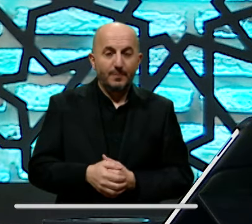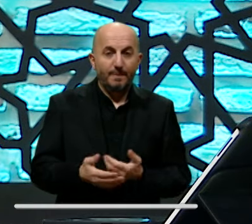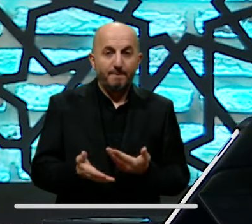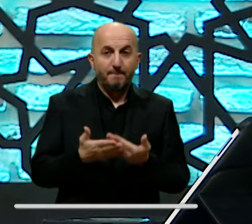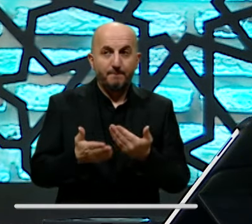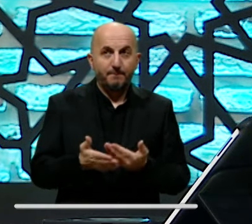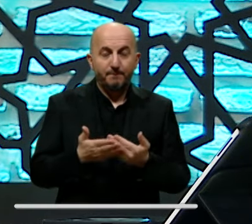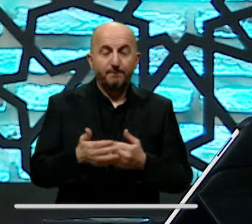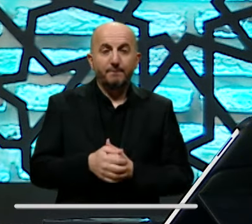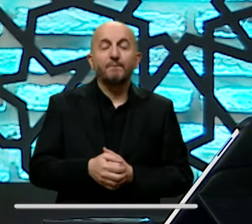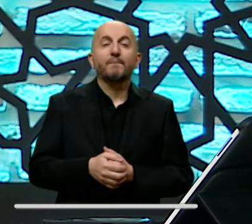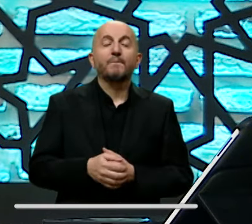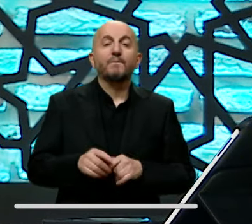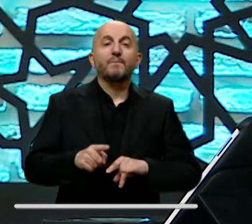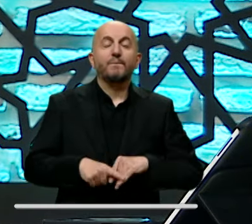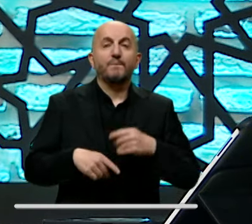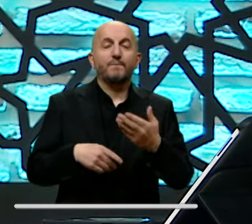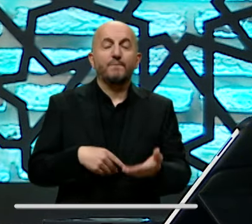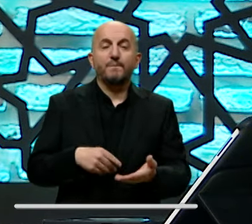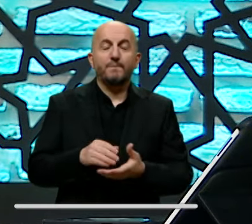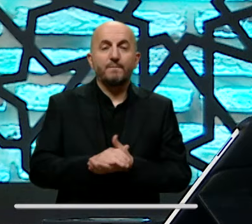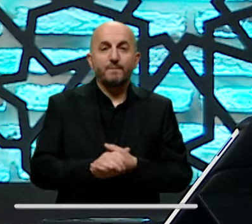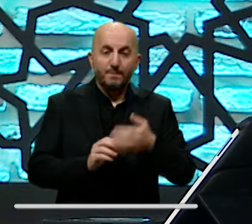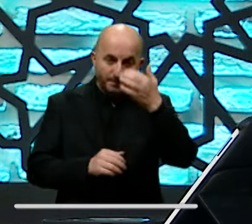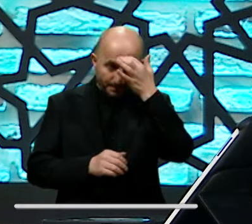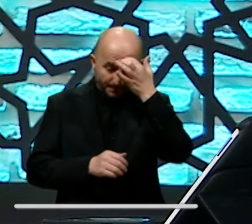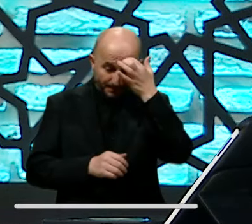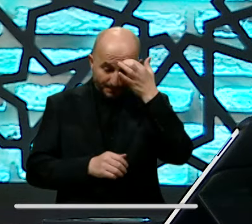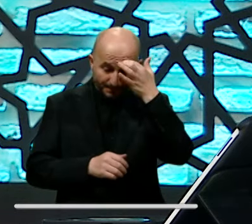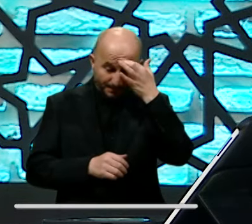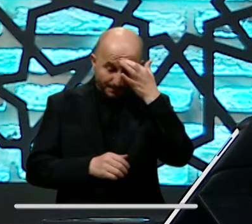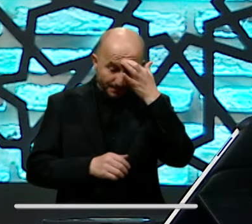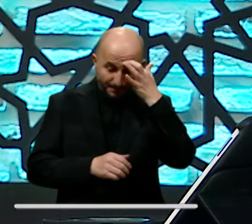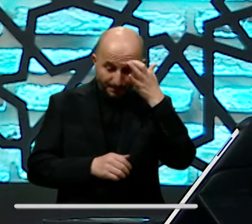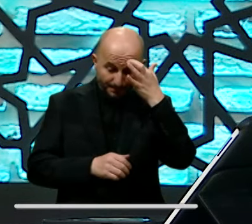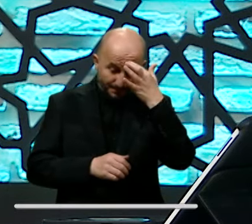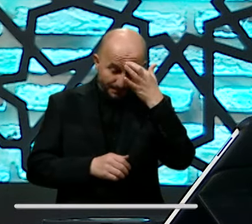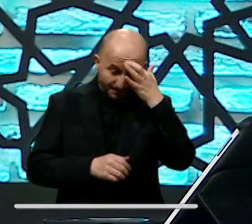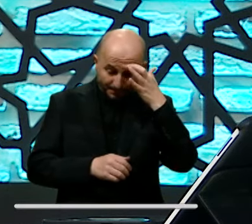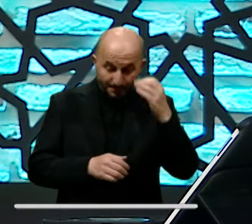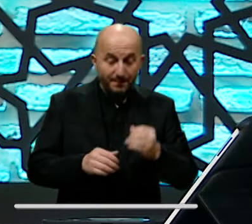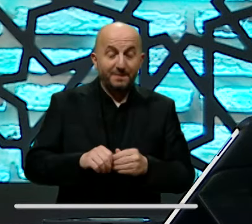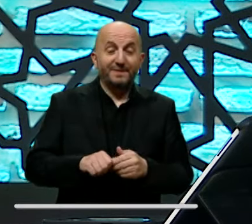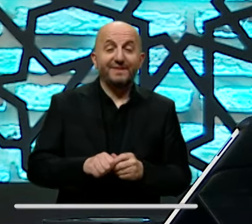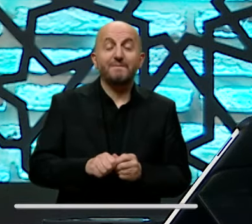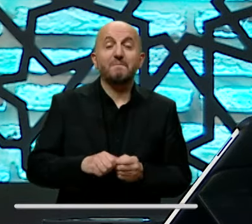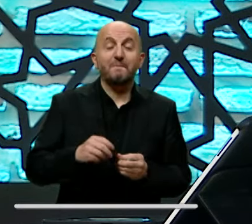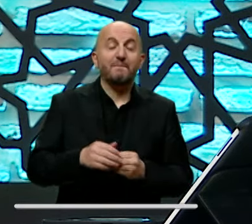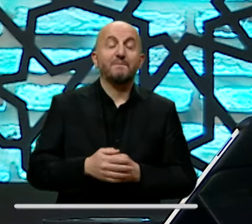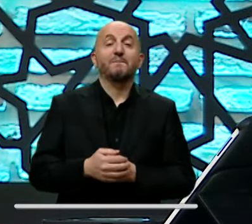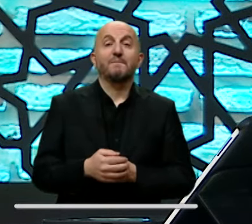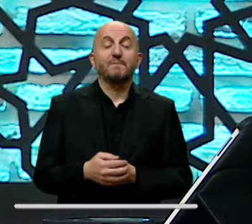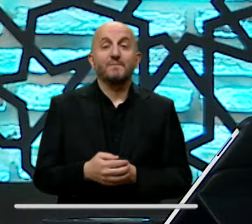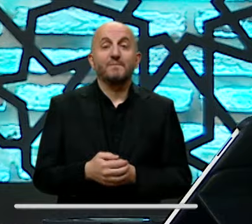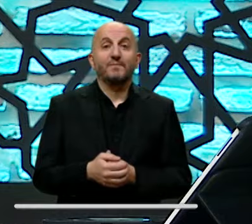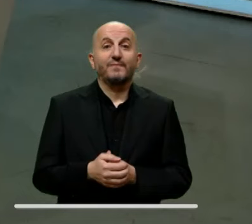telefon hattımızda hoş geldiniz efendim Alo Efendim canım Buyurun Hoş geldiniz